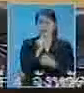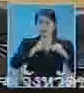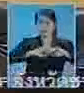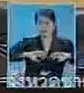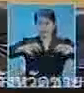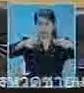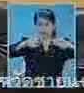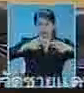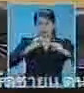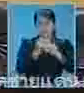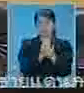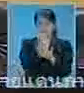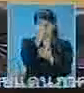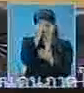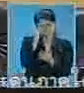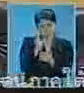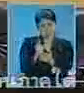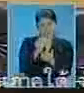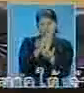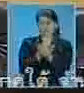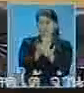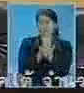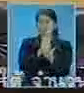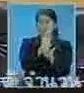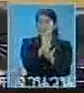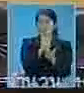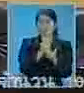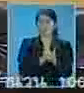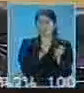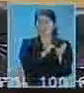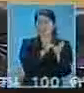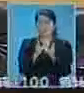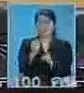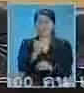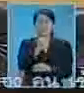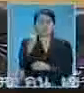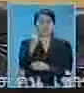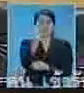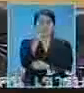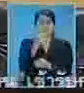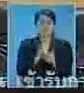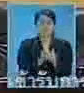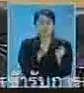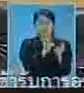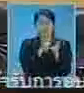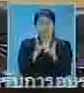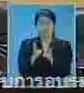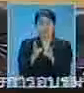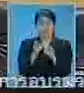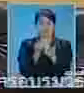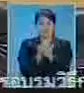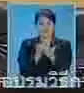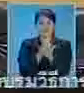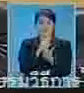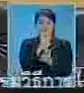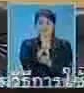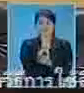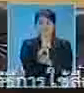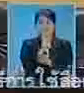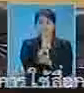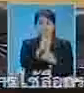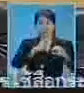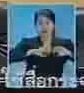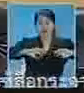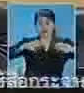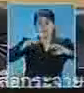ต้องกู้ไม่มีทางอื่นครับถามว่าการกู้เงินโดยรัฐบาลญี่ปุ่นเพื่อช่วยเหลือพี่น้องประชา